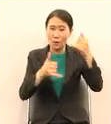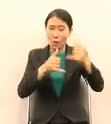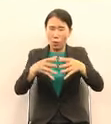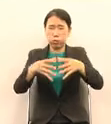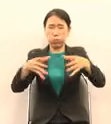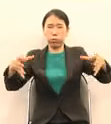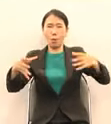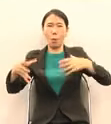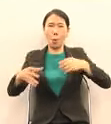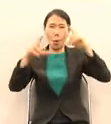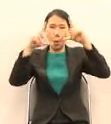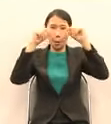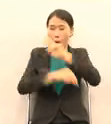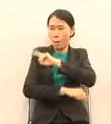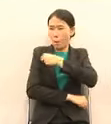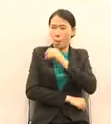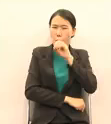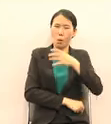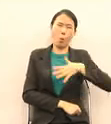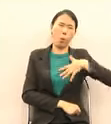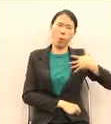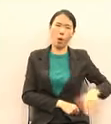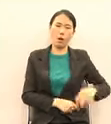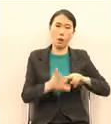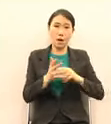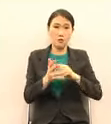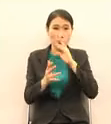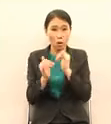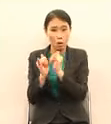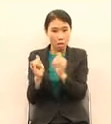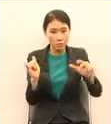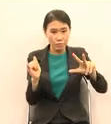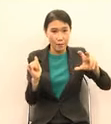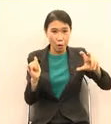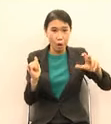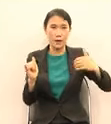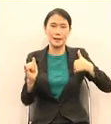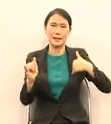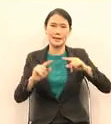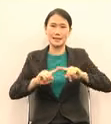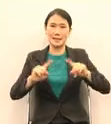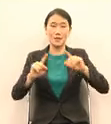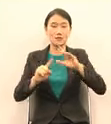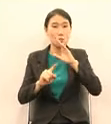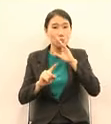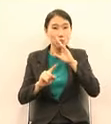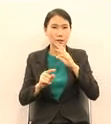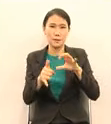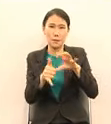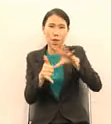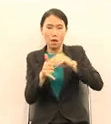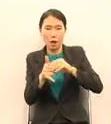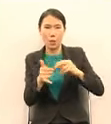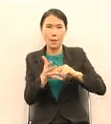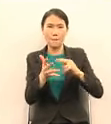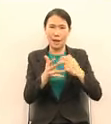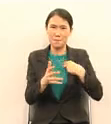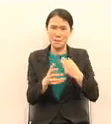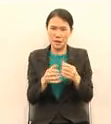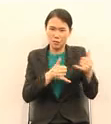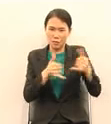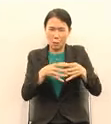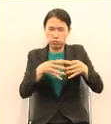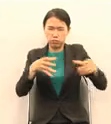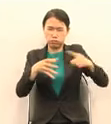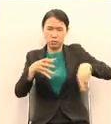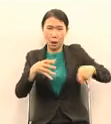เราบอกวันนี้ว่าเรามี300เตียงเราก็จะทำได้แค่300เตียงแต่ถ้าสถานการณ์มันบังคับเราก็ต้องไปหาทางที่จะ